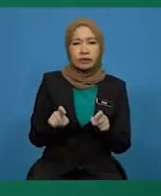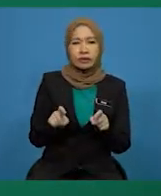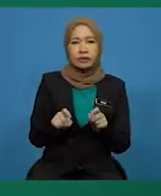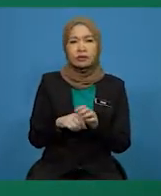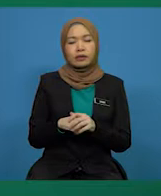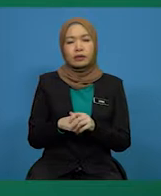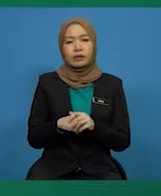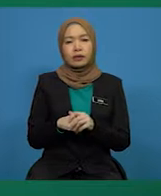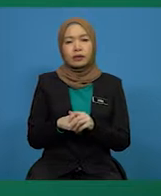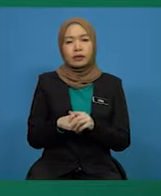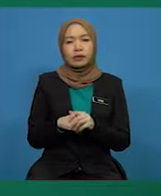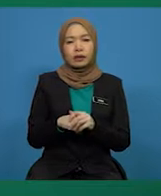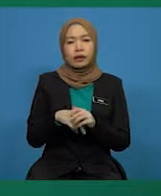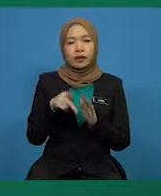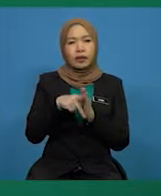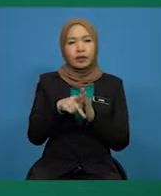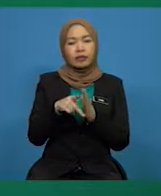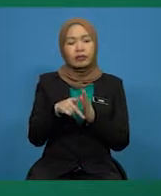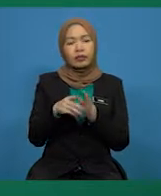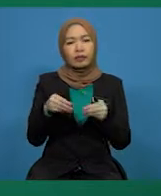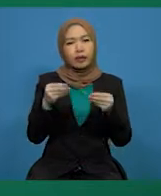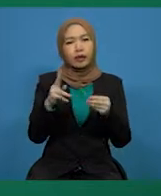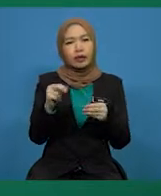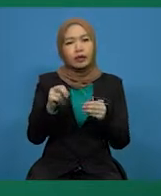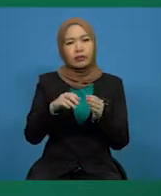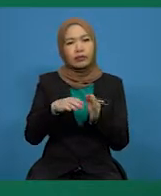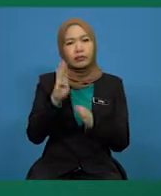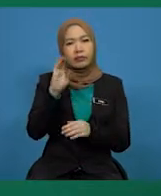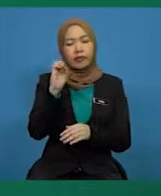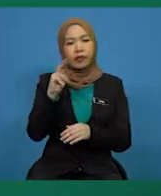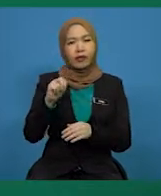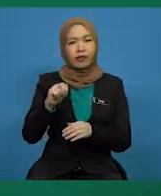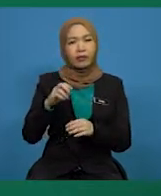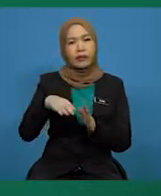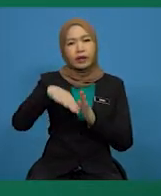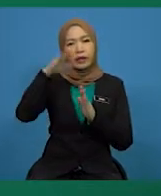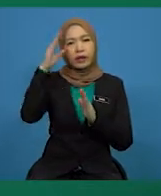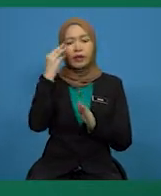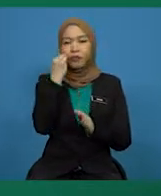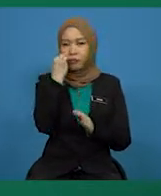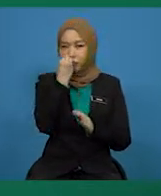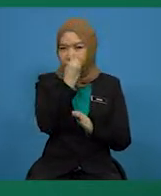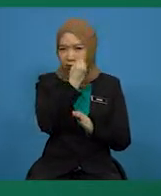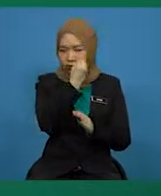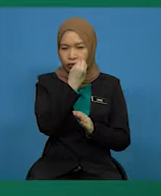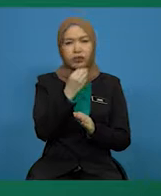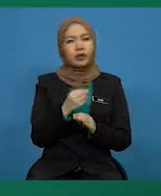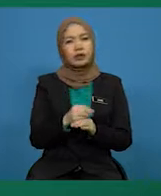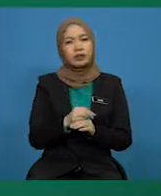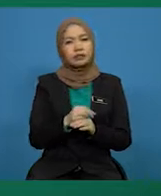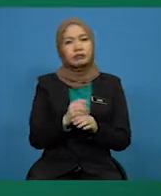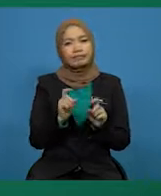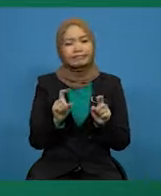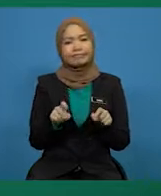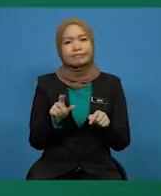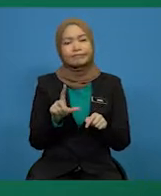meningkat. Apakah kesan pula kepada kadar bunga apabila harga bond meningkat? Ya, sudah pasti